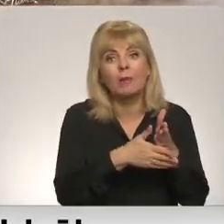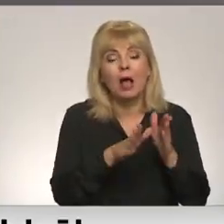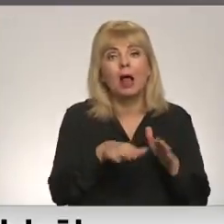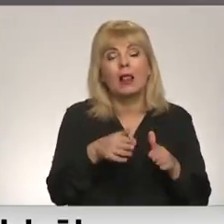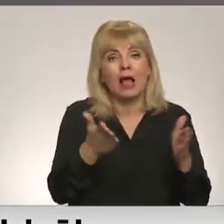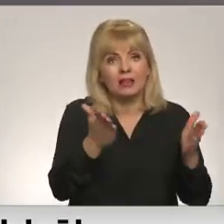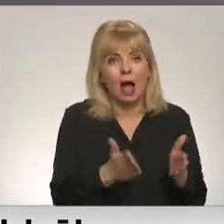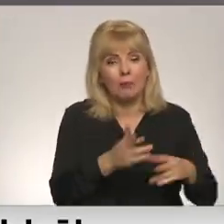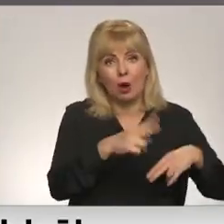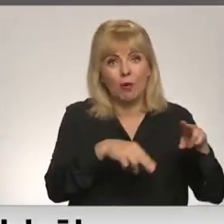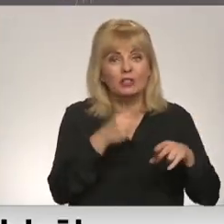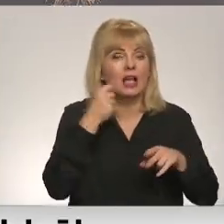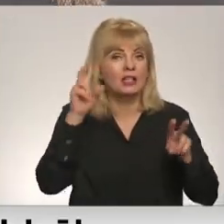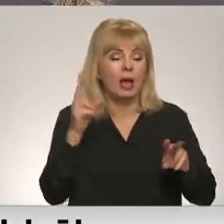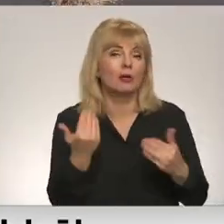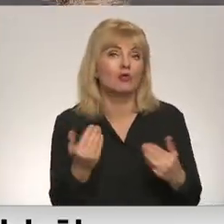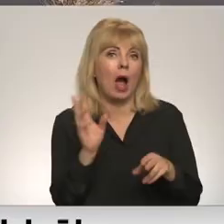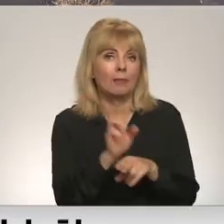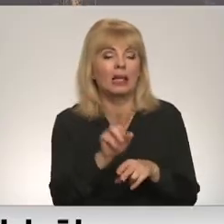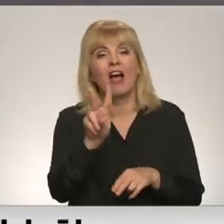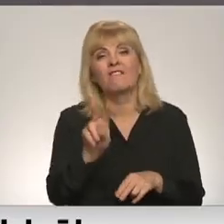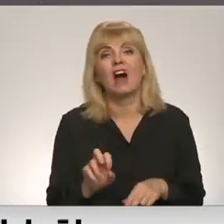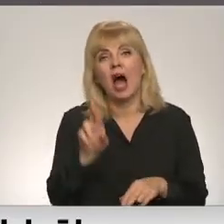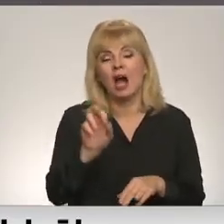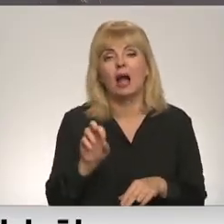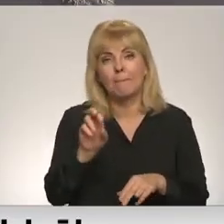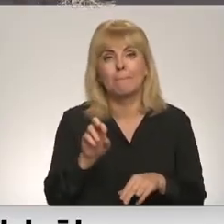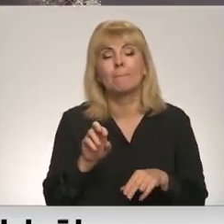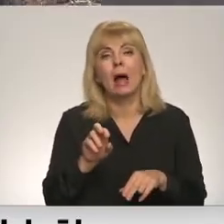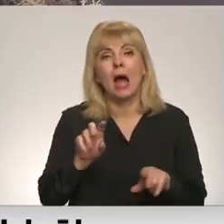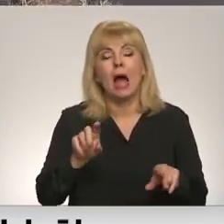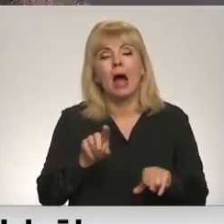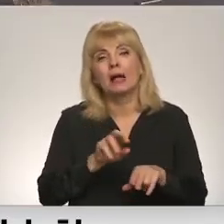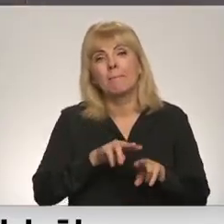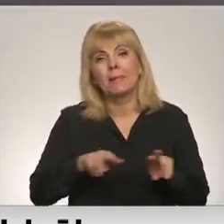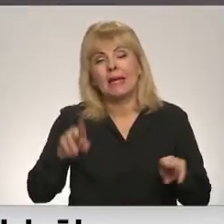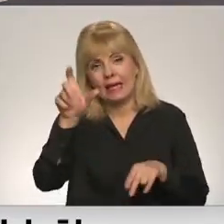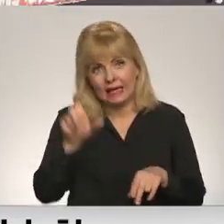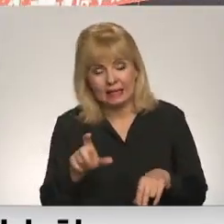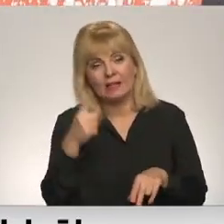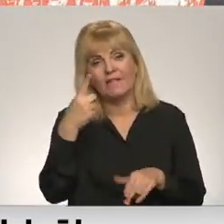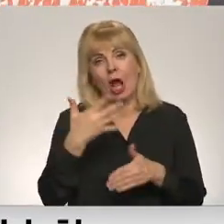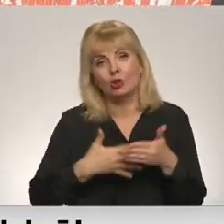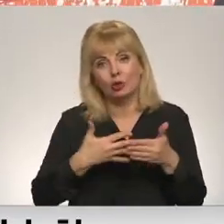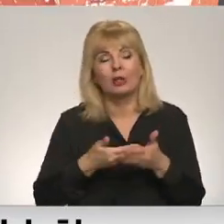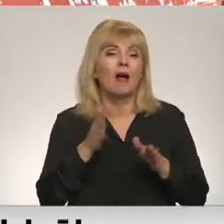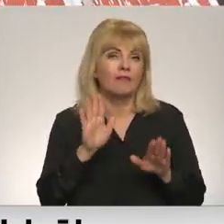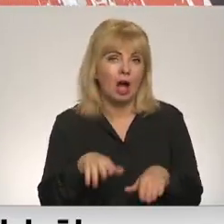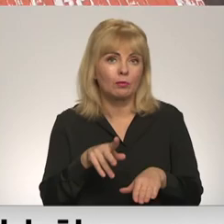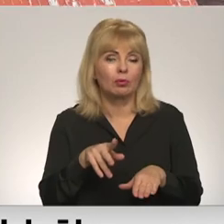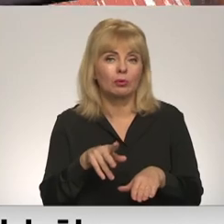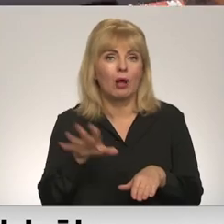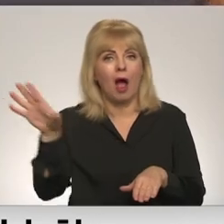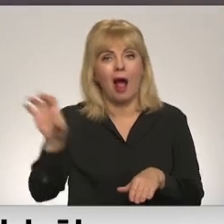būvniecībai. Dzērumus šodien apmeklēja arī Vides aizsardzības un reģionālās attīstības ministrs. Viens no risinājumiem varētu būt